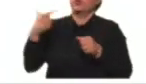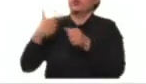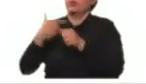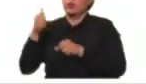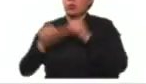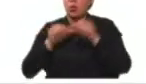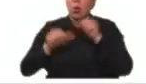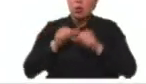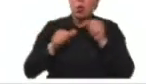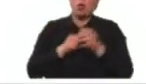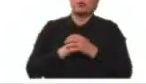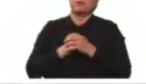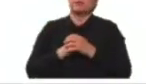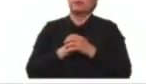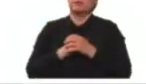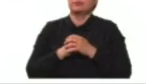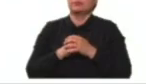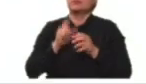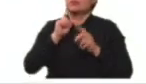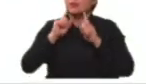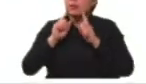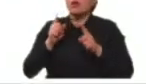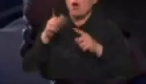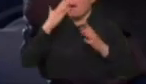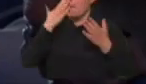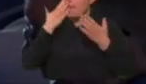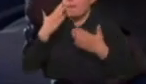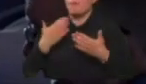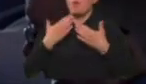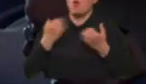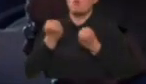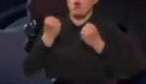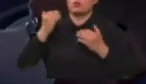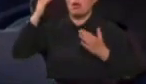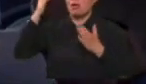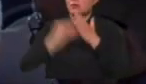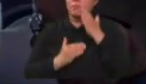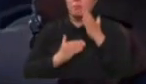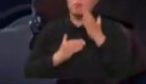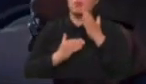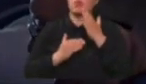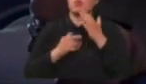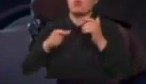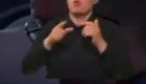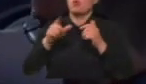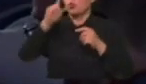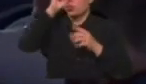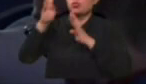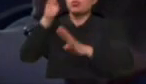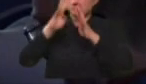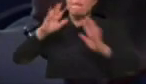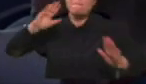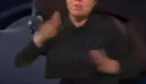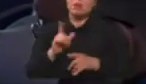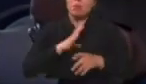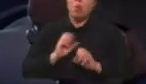2021 roku i rzeczywiście to wykazało bardzo duże spadki w potokach pasażerskich, co było dość